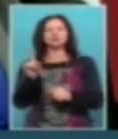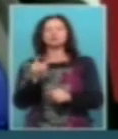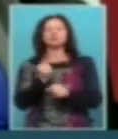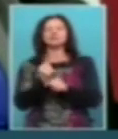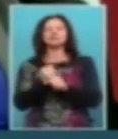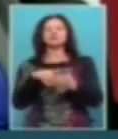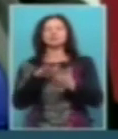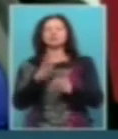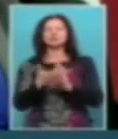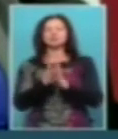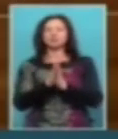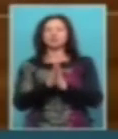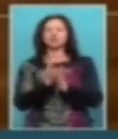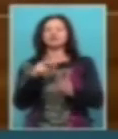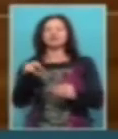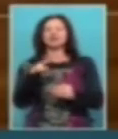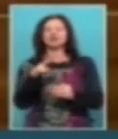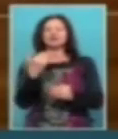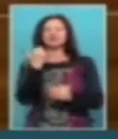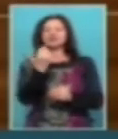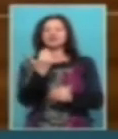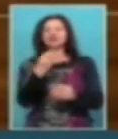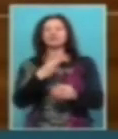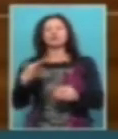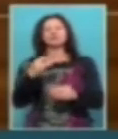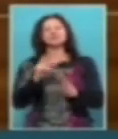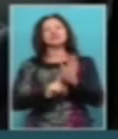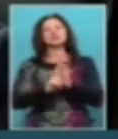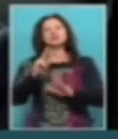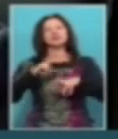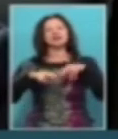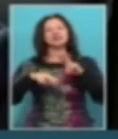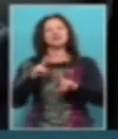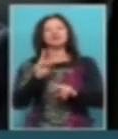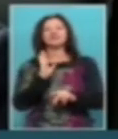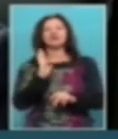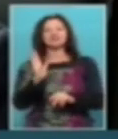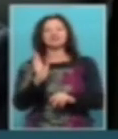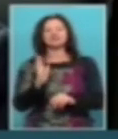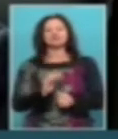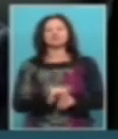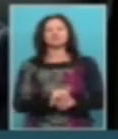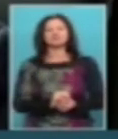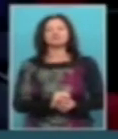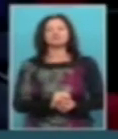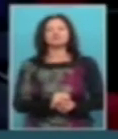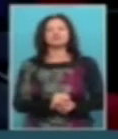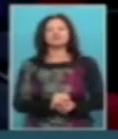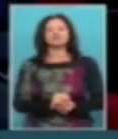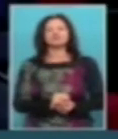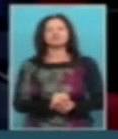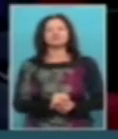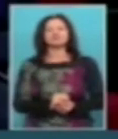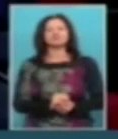медициналық санитарлық көмекті дамыту және аурулардың барлық түрлерінен, оның ішінде әлеуметтік маңызы бар аурулардан өлім-жітім азайту сияқты